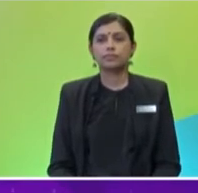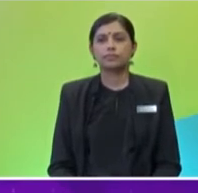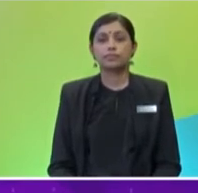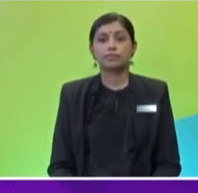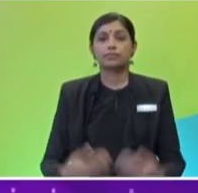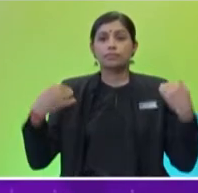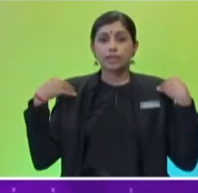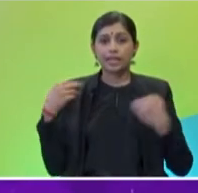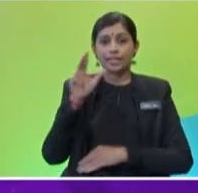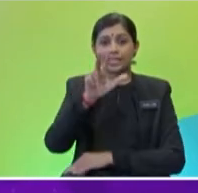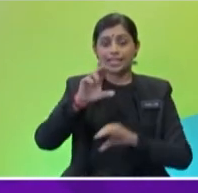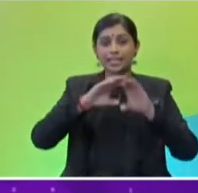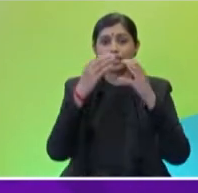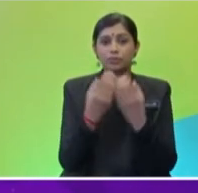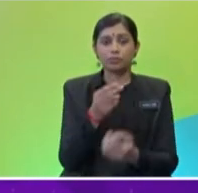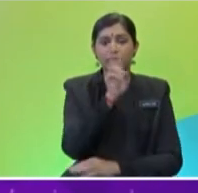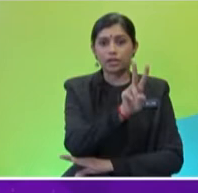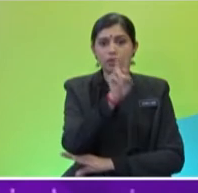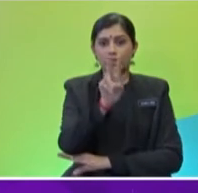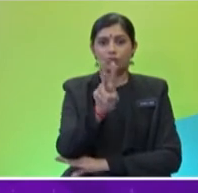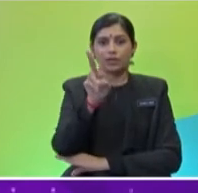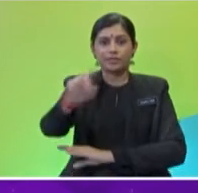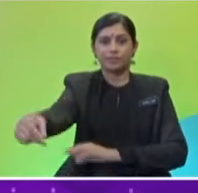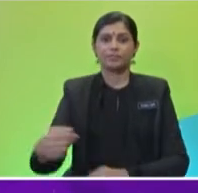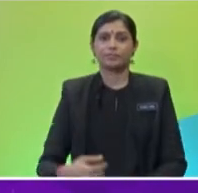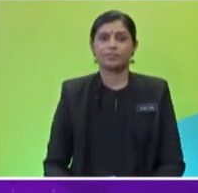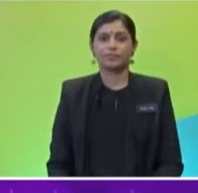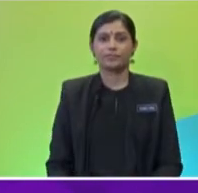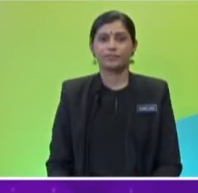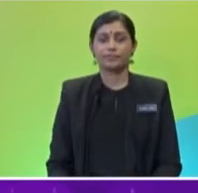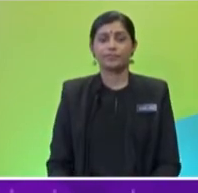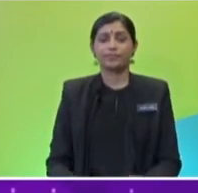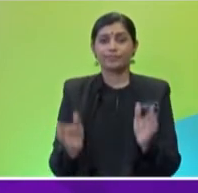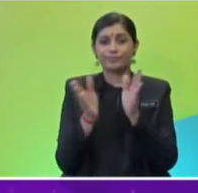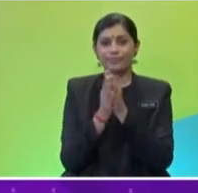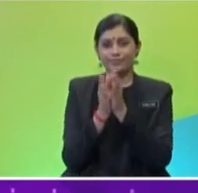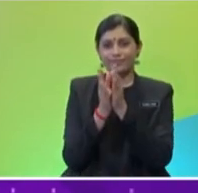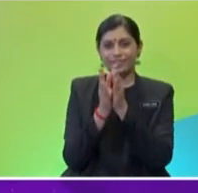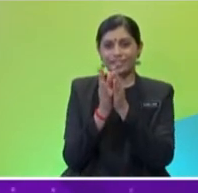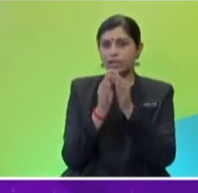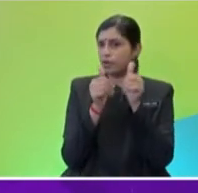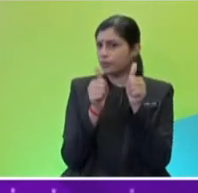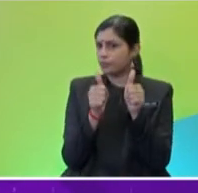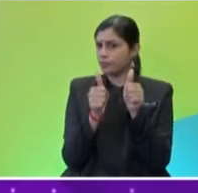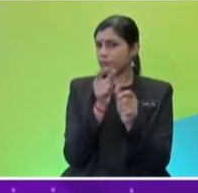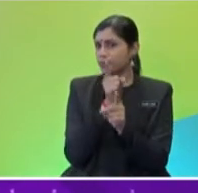Ada 3 kumpulan dua-dua. Terima kasih. Ya, tanya untuk Syamil. Ha,